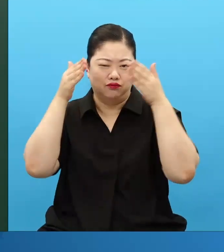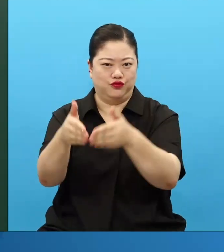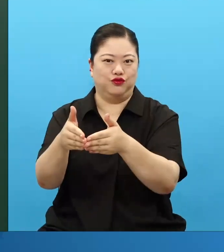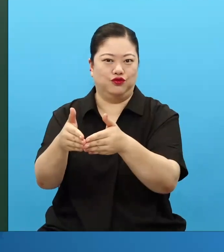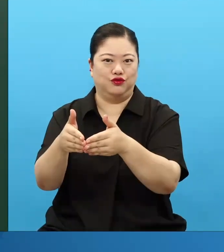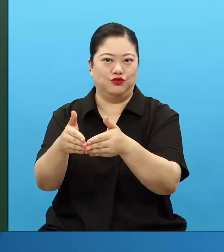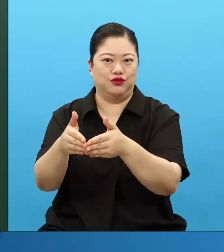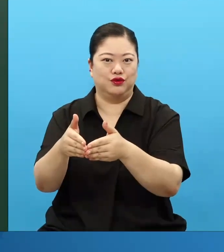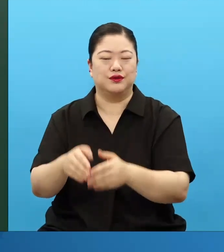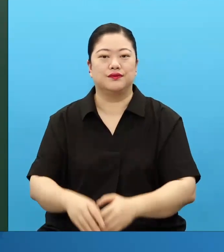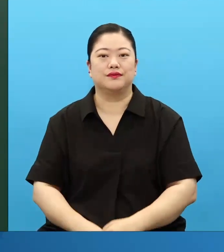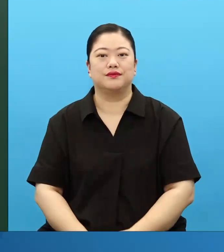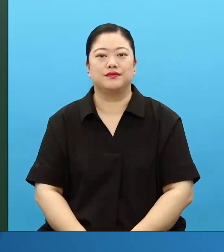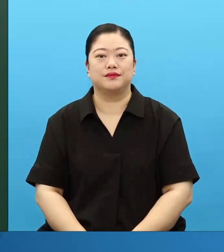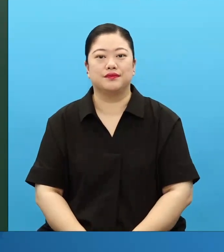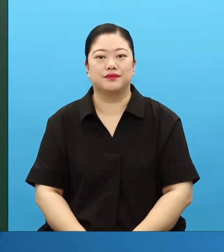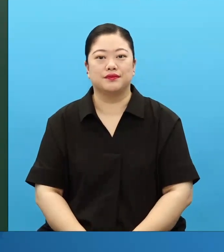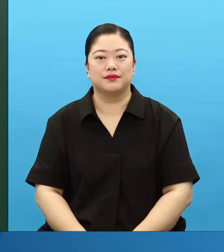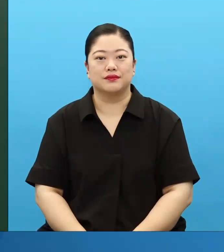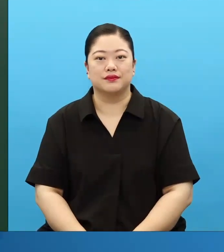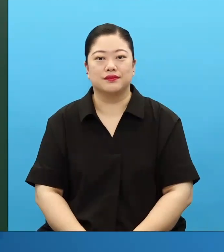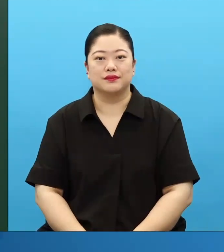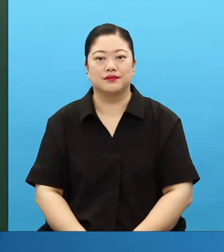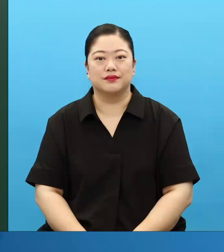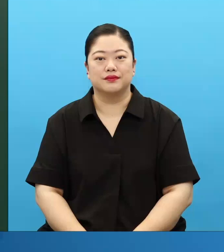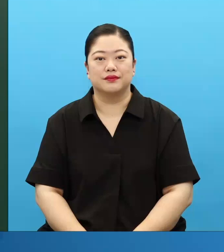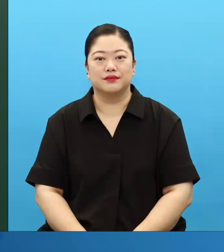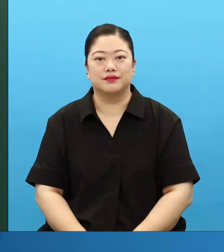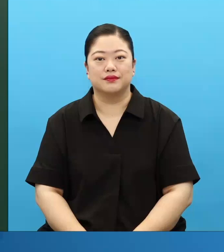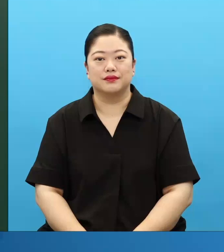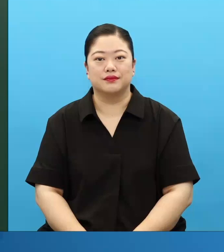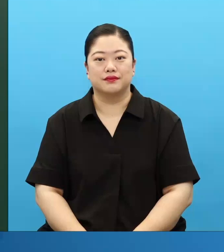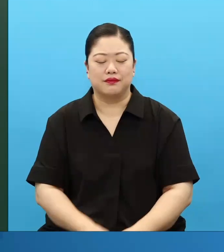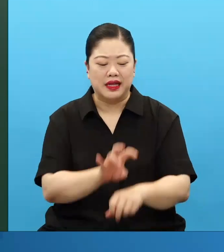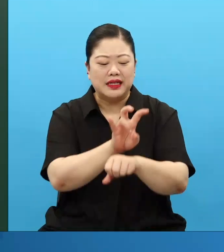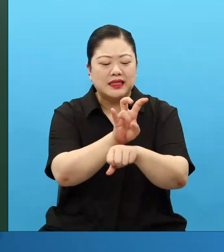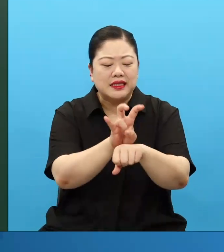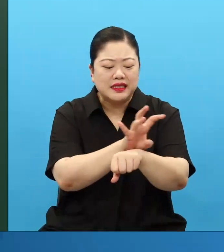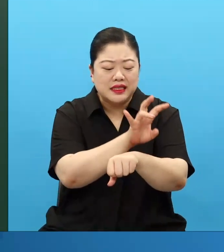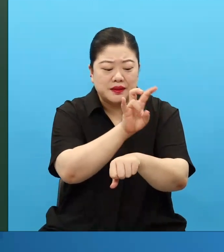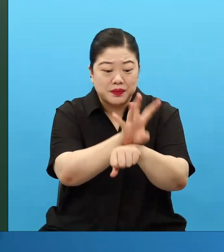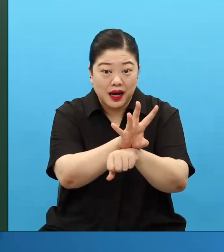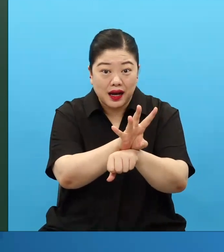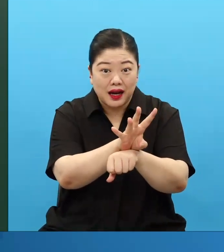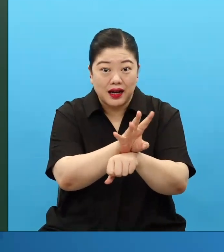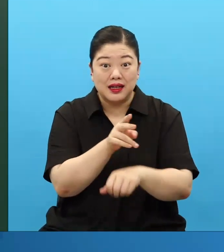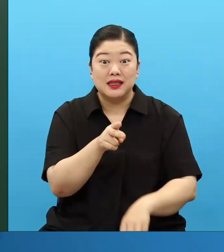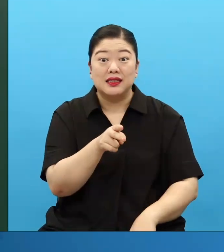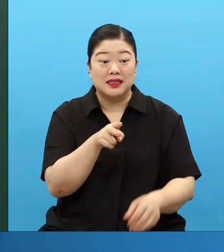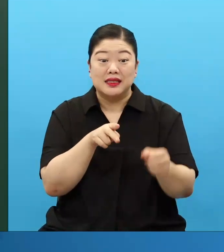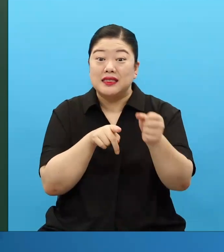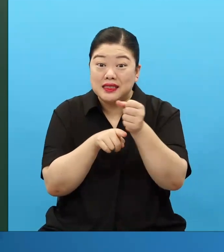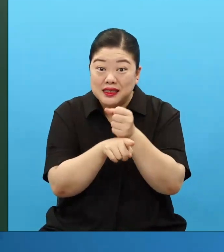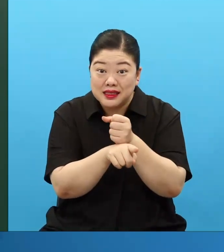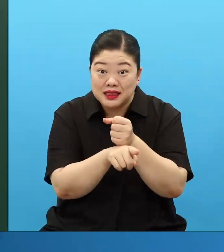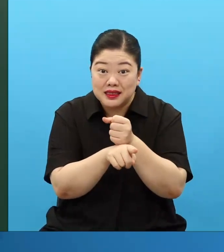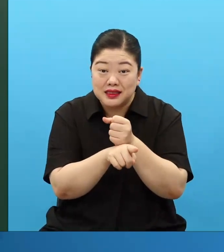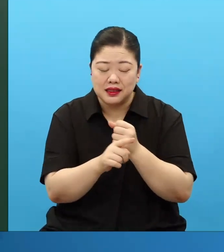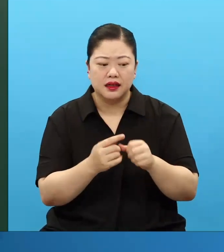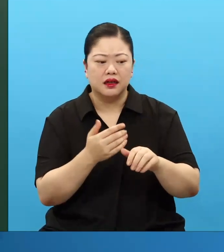우리 전국 세계 산업인들은 교회에서는 중직자입니다. Our business people throughout the nation and the world, inside the church, they are